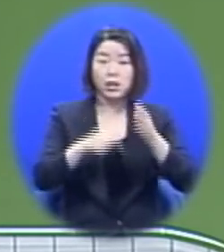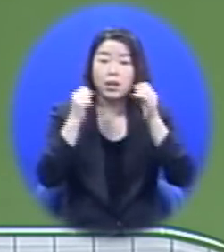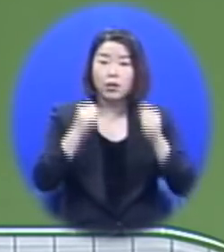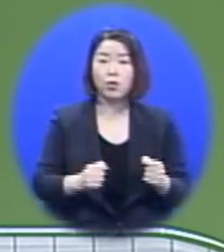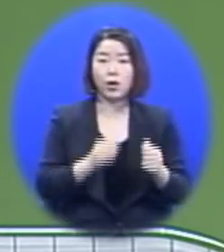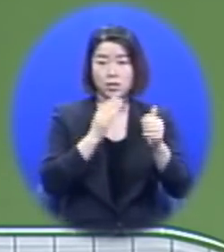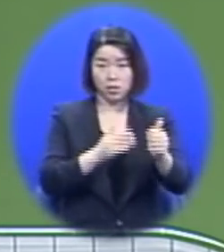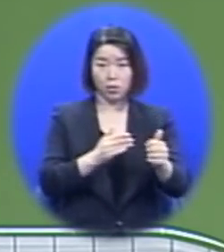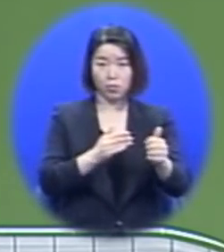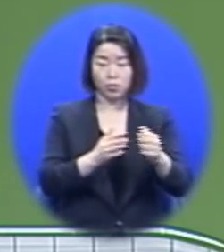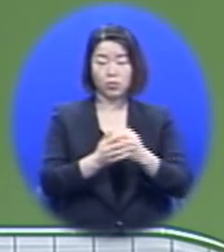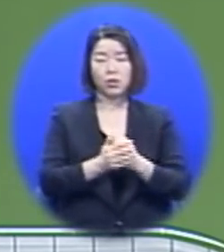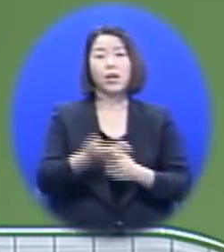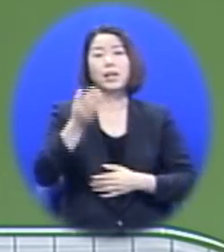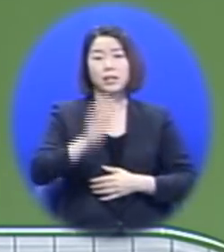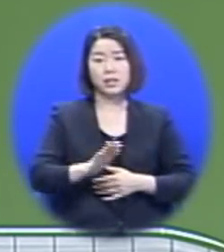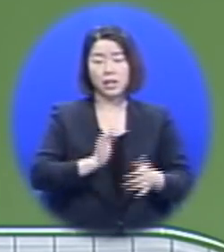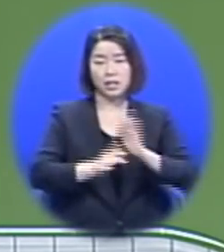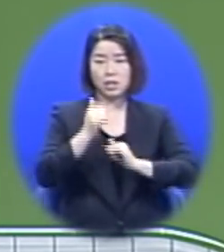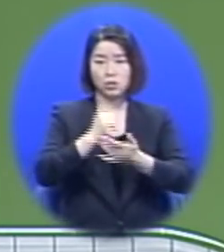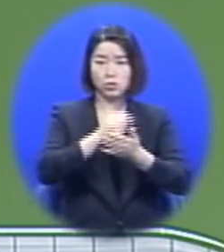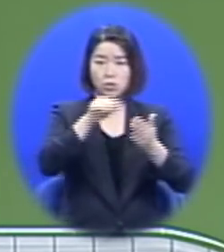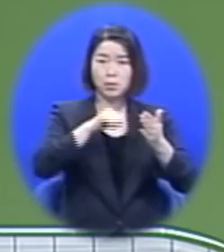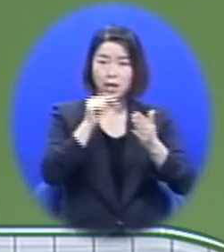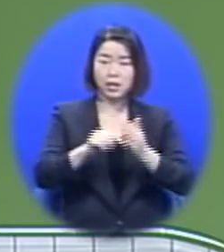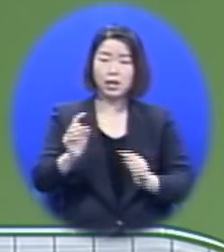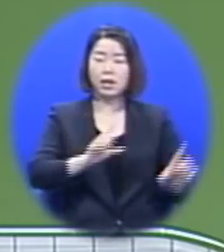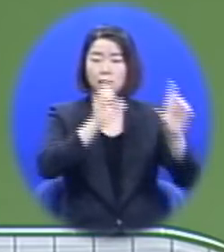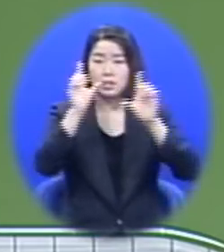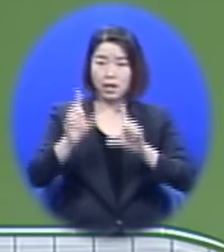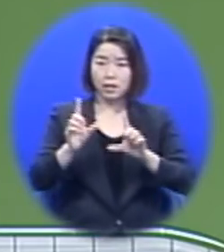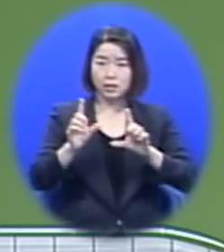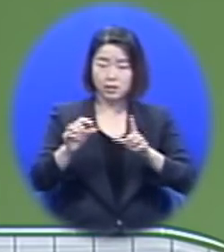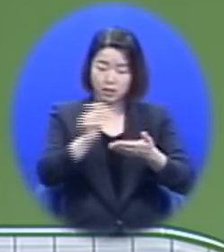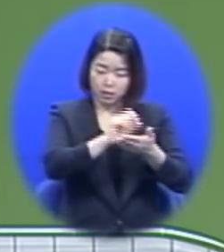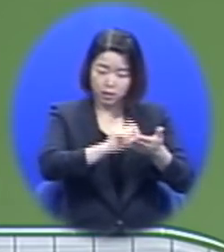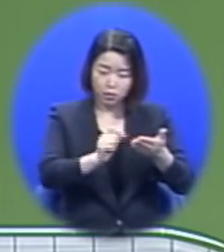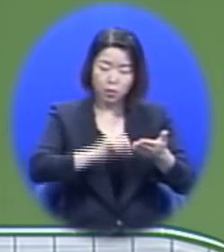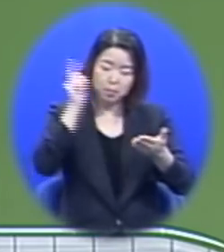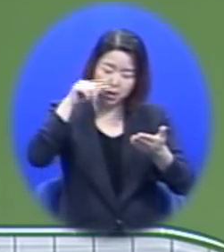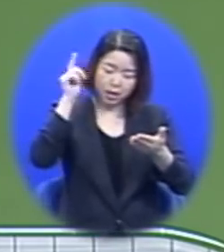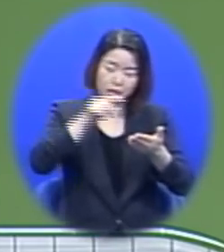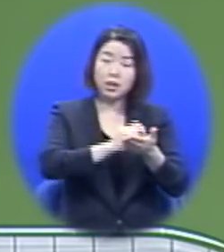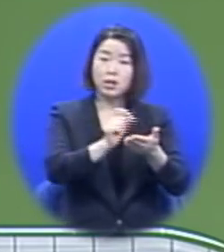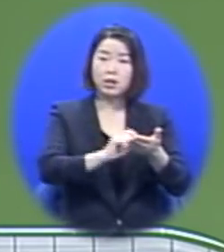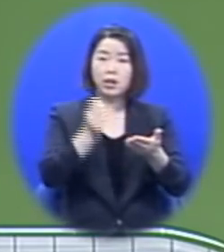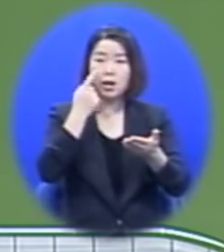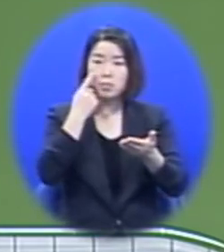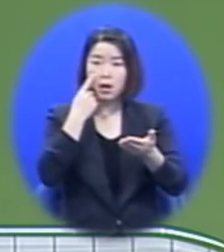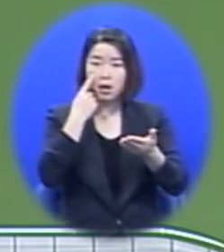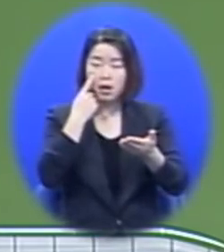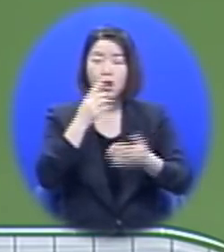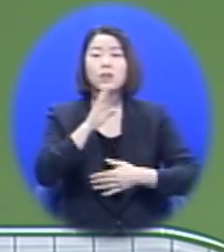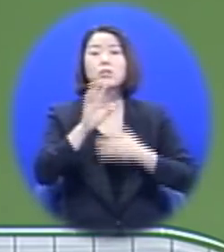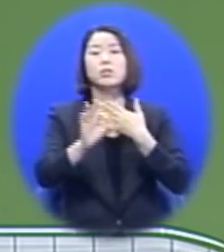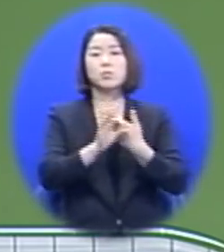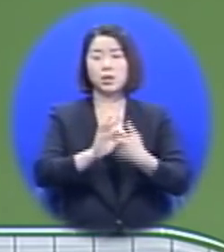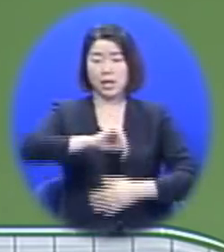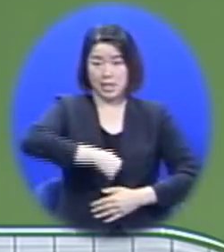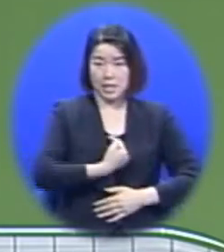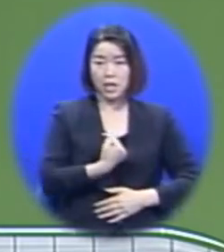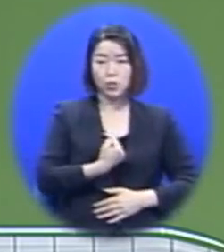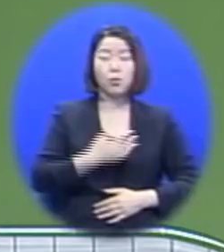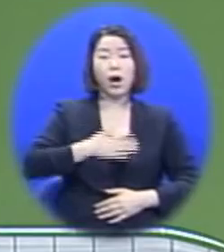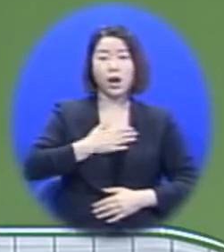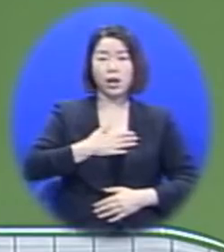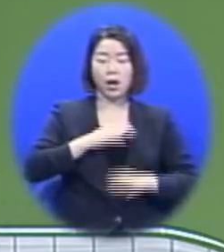그런데 예수님 안에 거하는 생활을 기록하고 살아보니까 매일매일 이제는 알게 되는 거예요. 본인도 알아요.